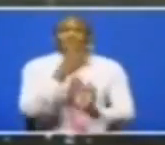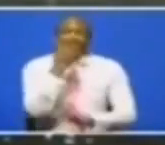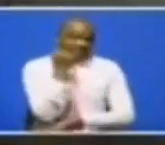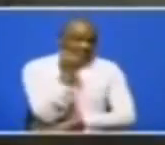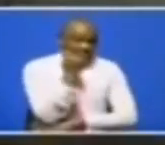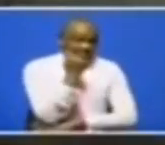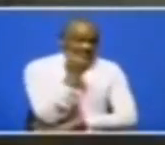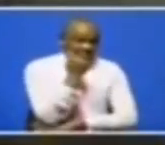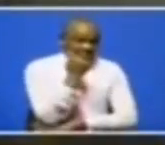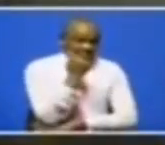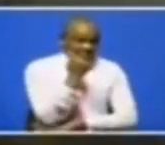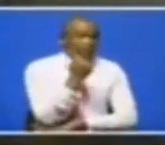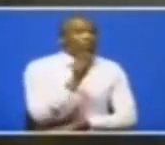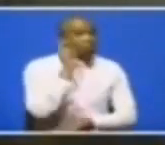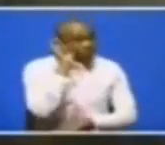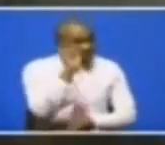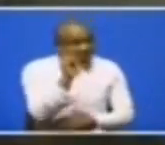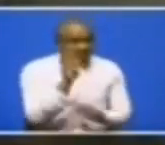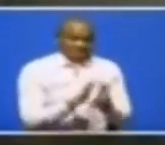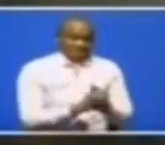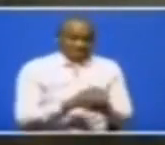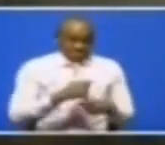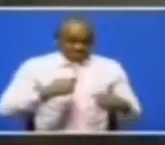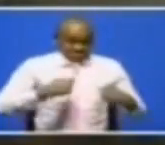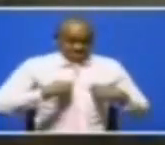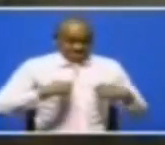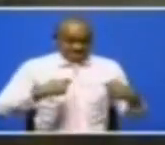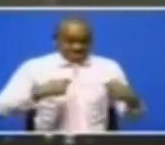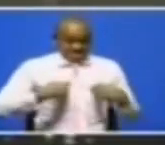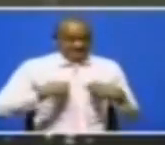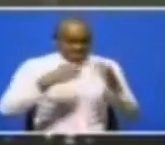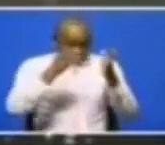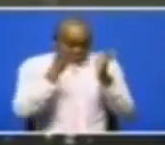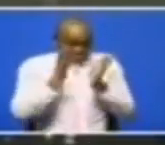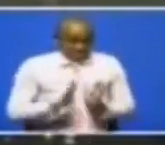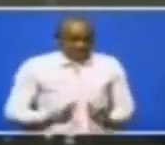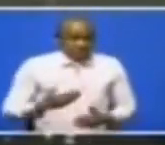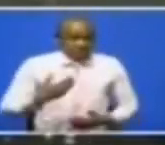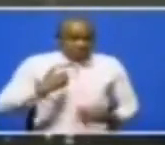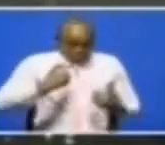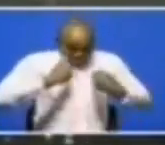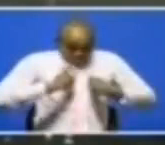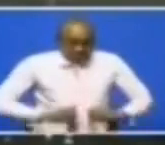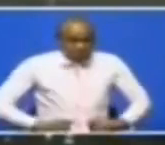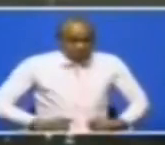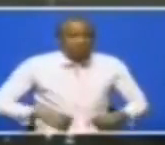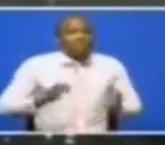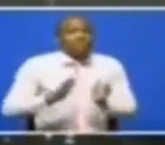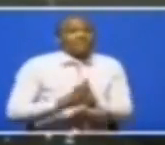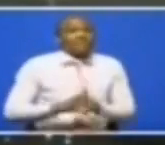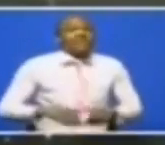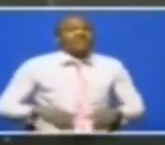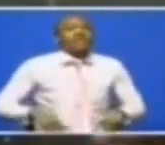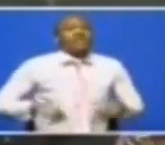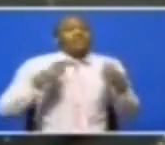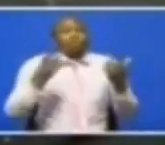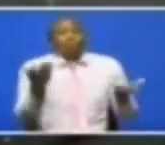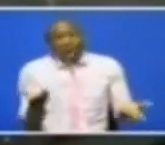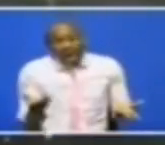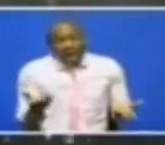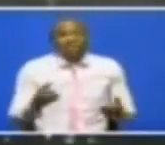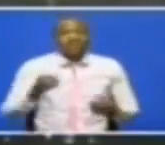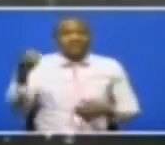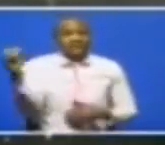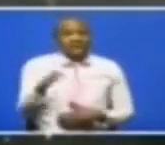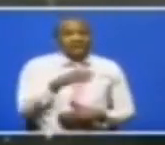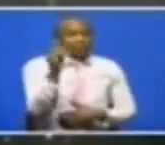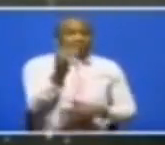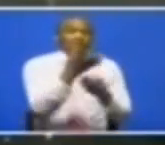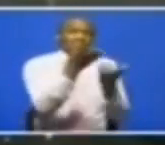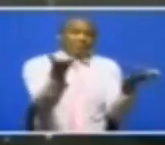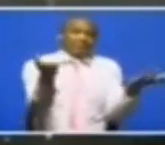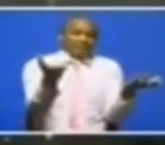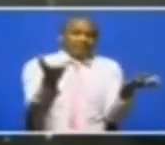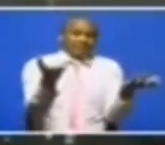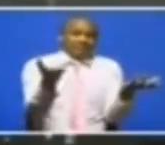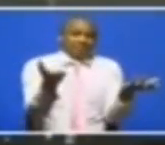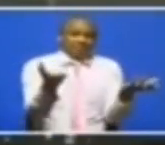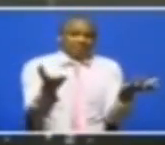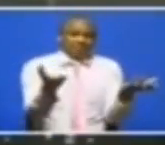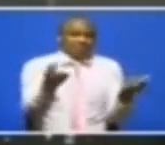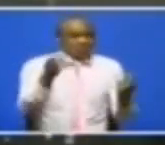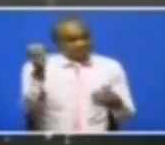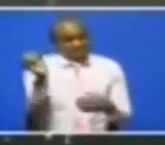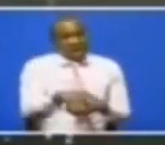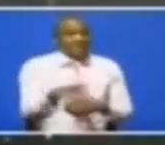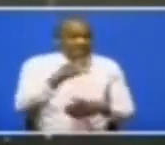wananchi. Mm-hmm. Umeona kwamba mimi ni mtu ambaye amekulia katika mitaa ambayo